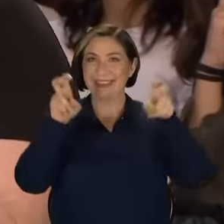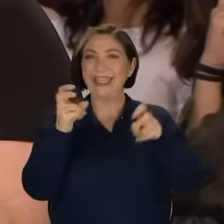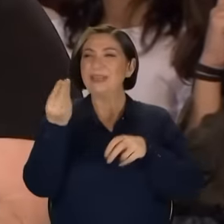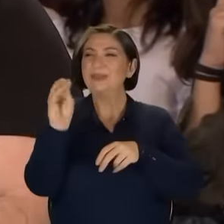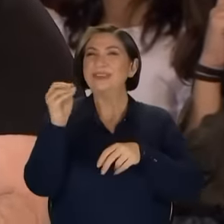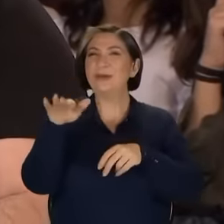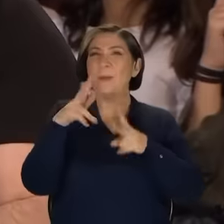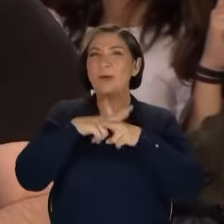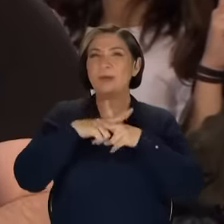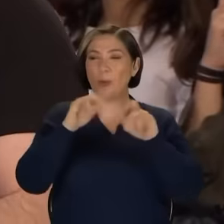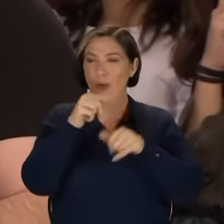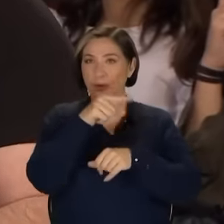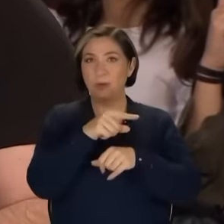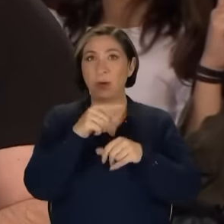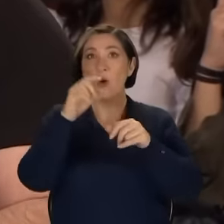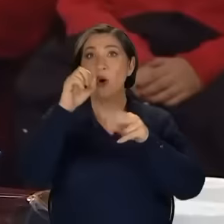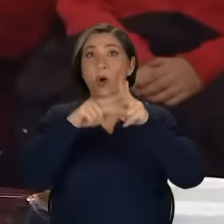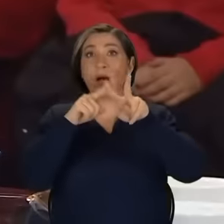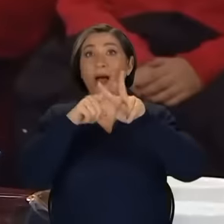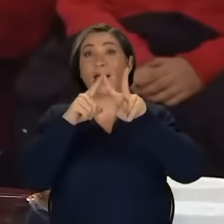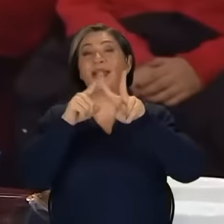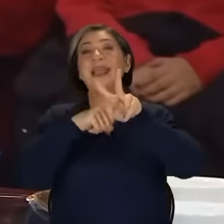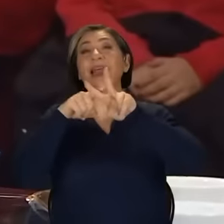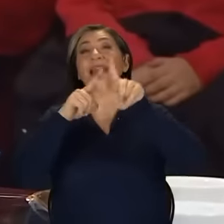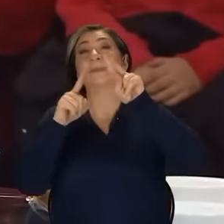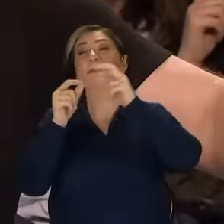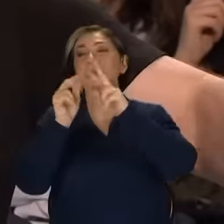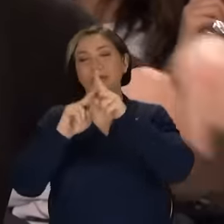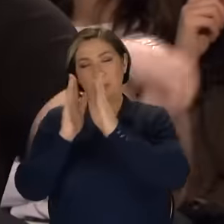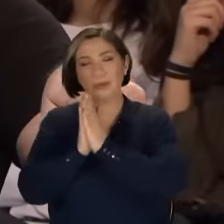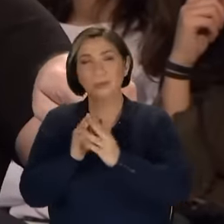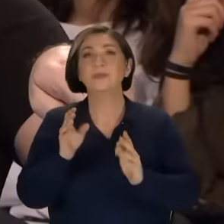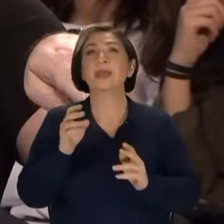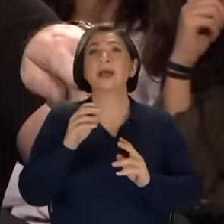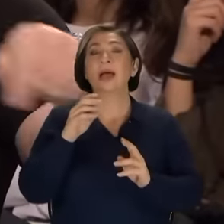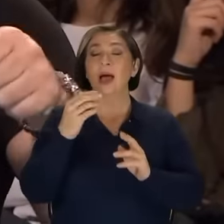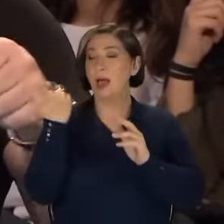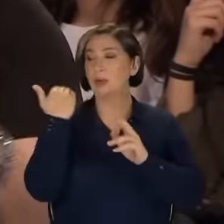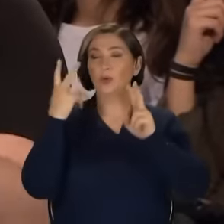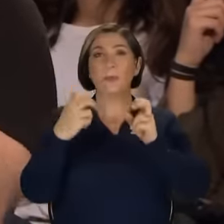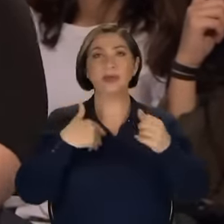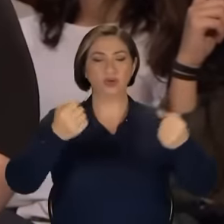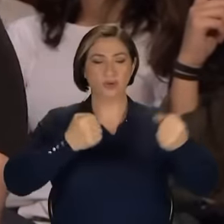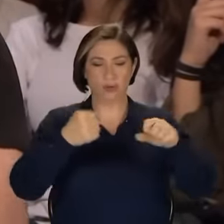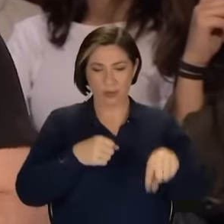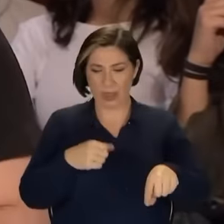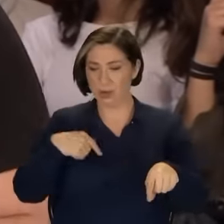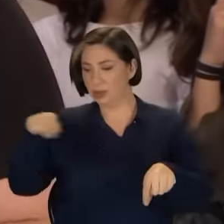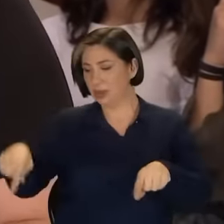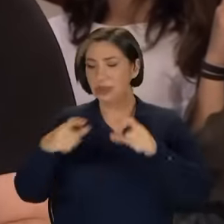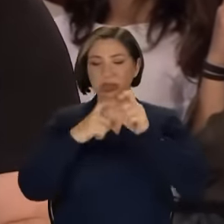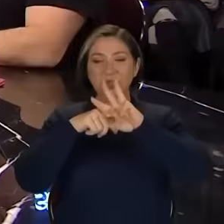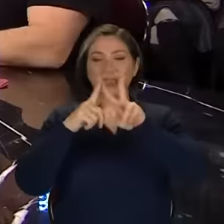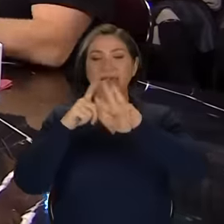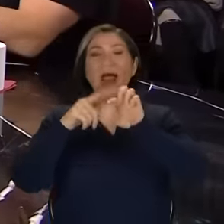çömez polisi oynuyor. Okan Yalabık. Evet, Okan Yalabık. Arkada oturuyor, ben galiba şoför mahallindeyim, yanımda da Şener abi